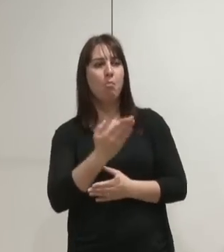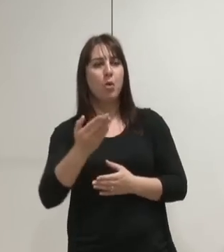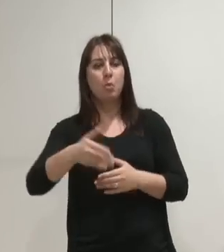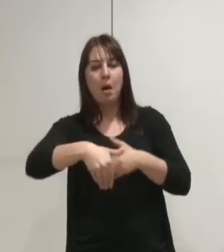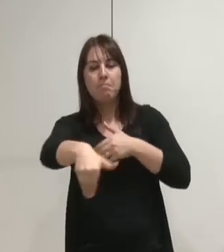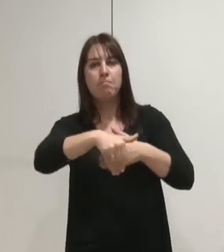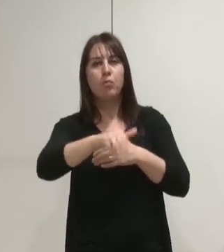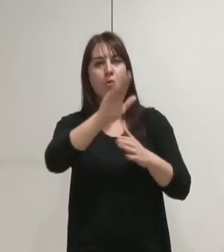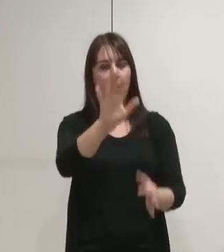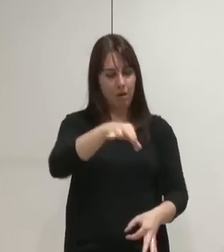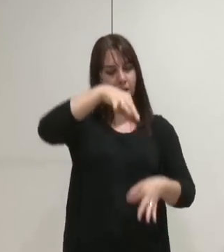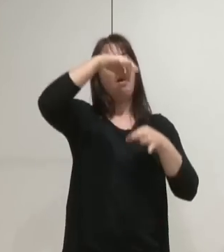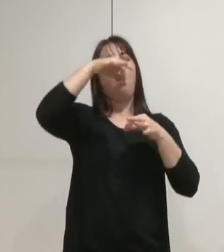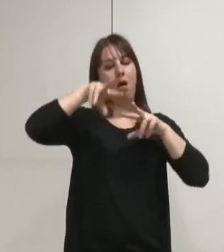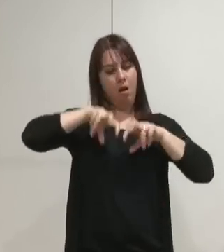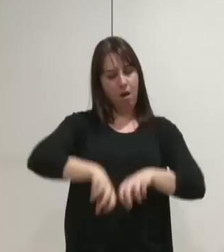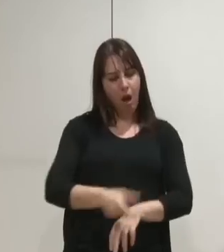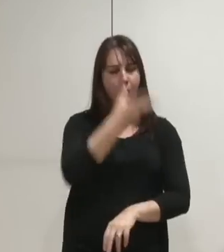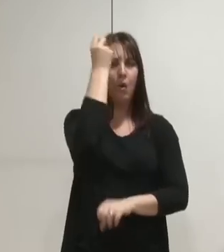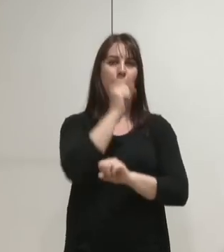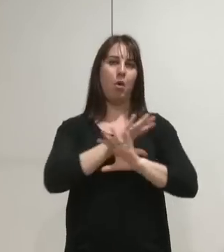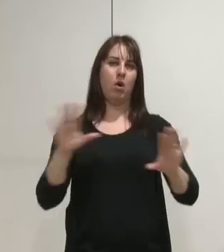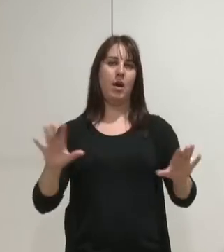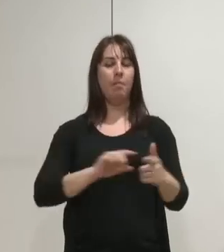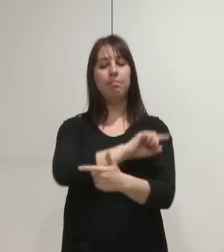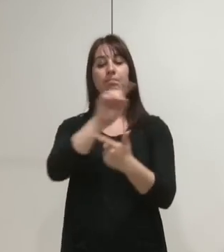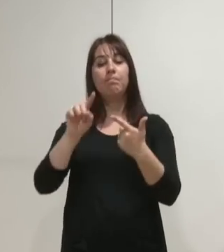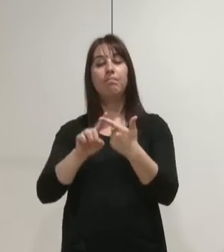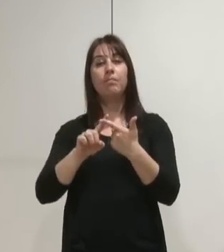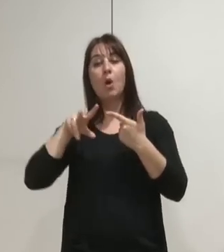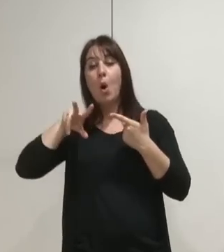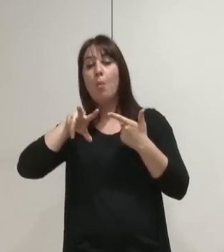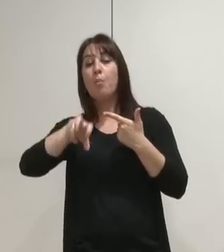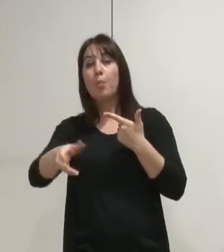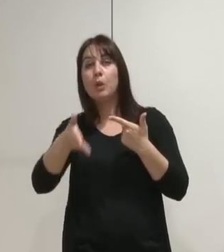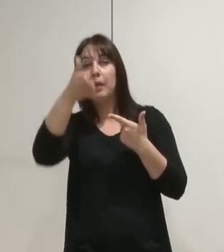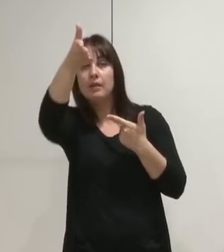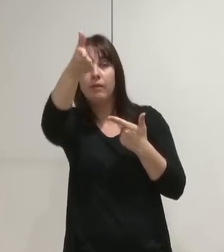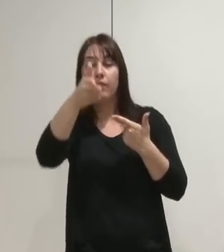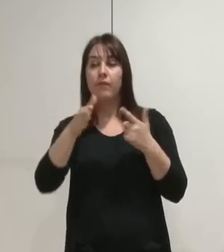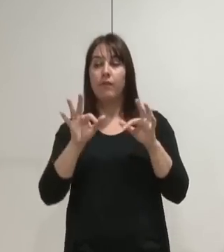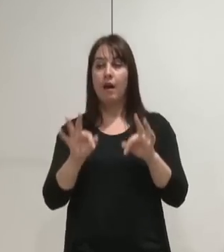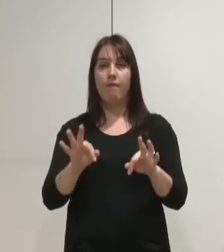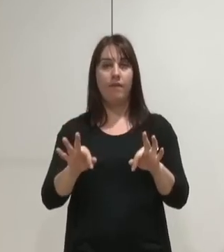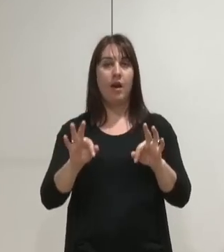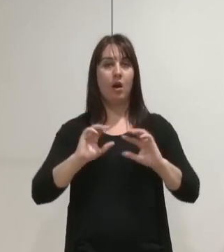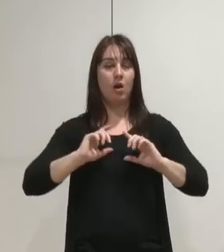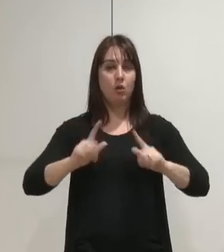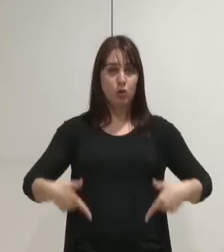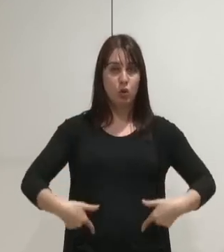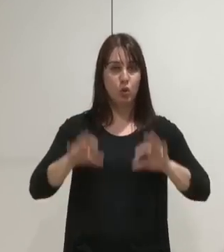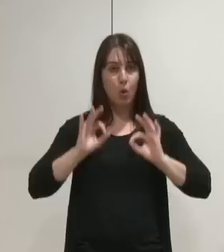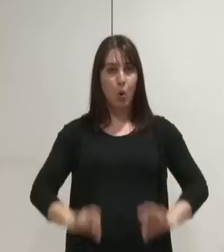différentes situations et un volet prospectif autour d'un volet scolaire urbain